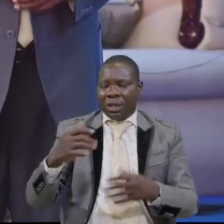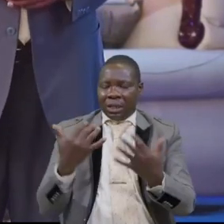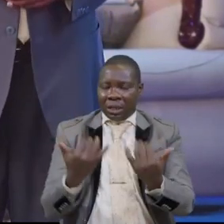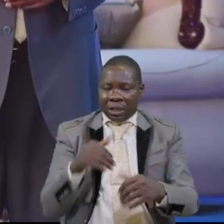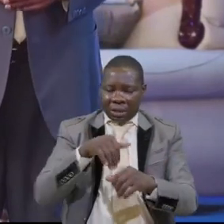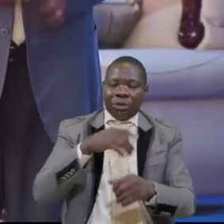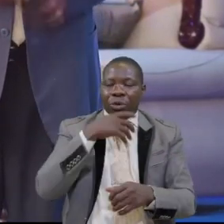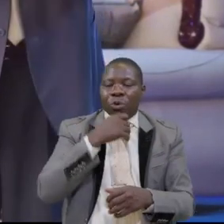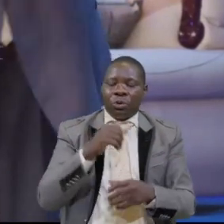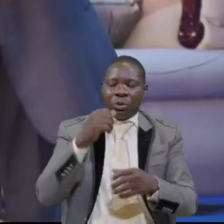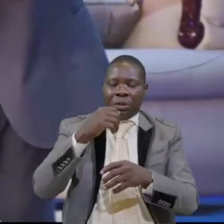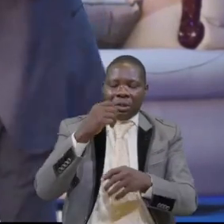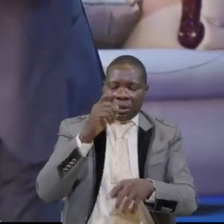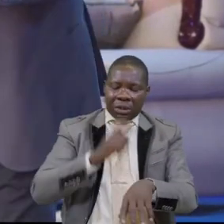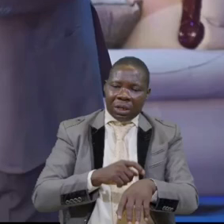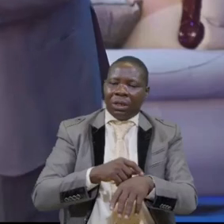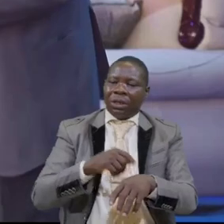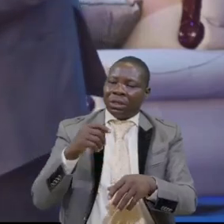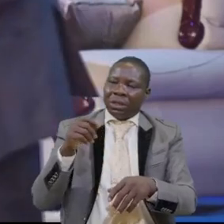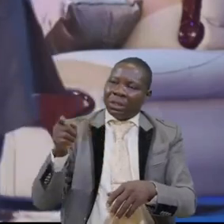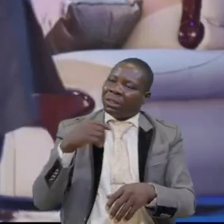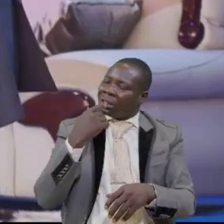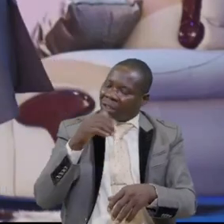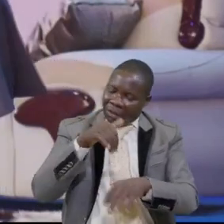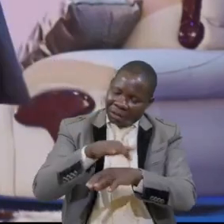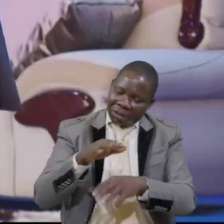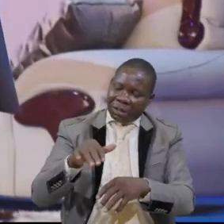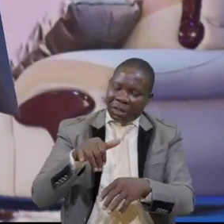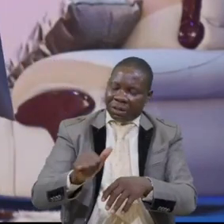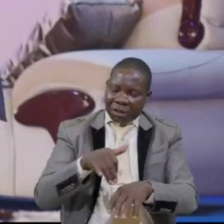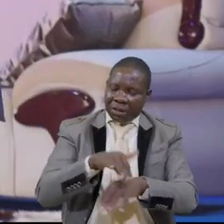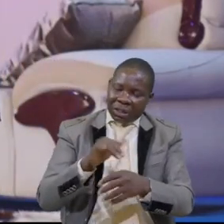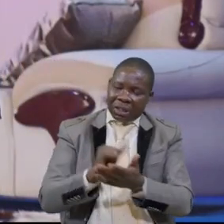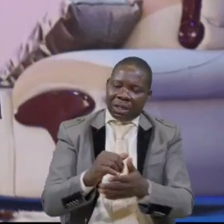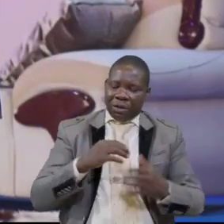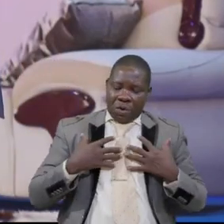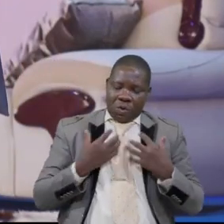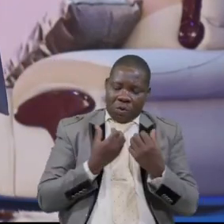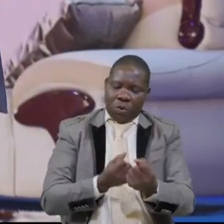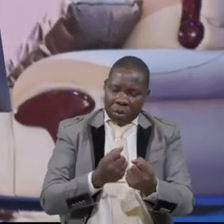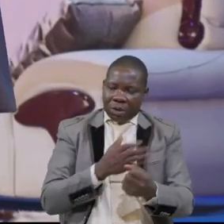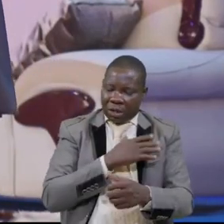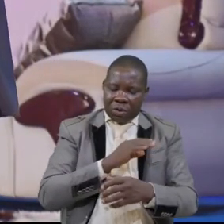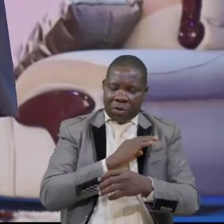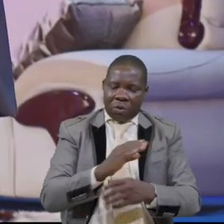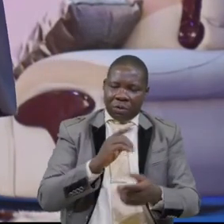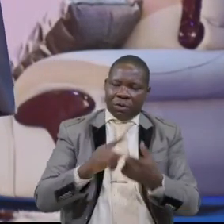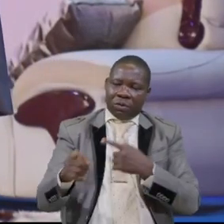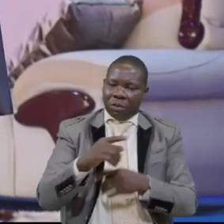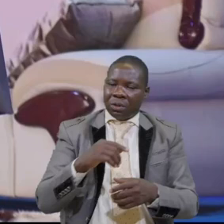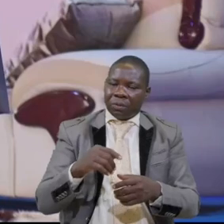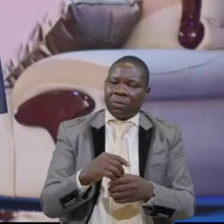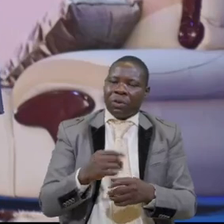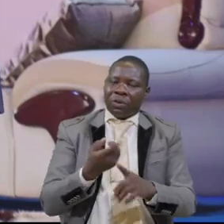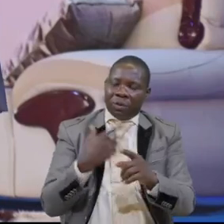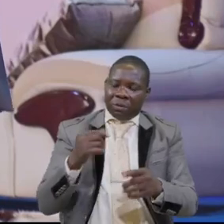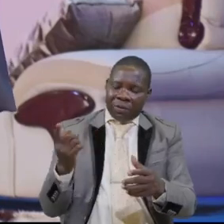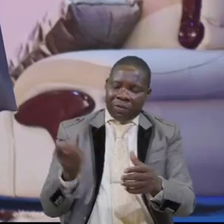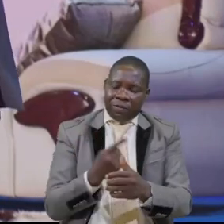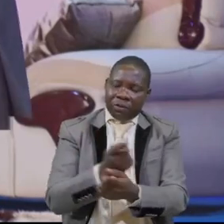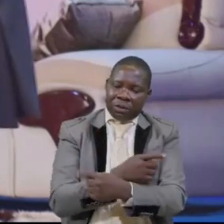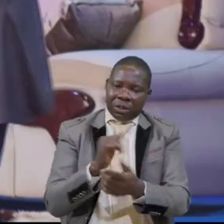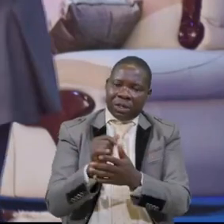lui pomper ce courage, cet assurant. Ne crains rien, Daniel, car dès le premier jour où tu